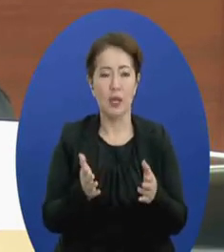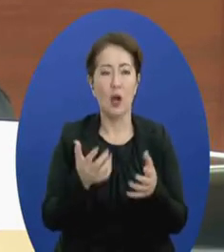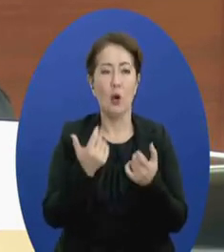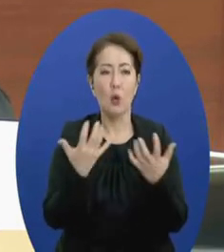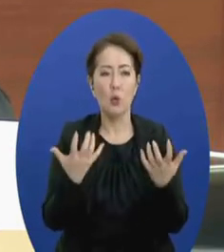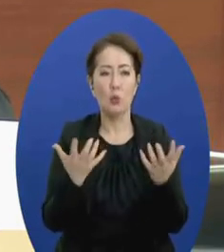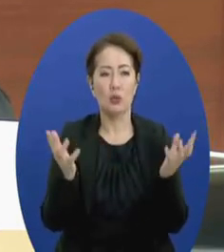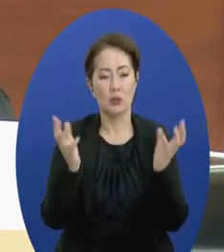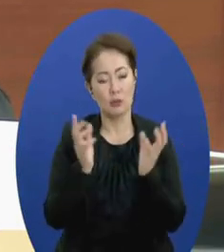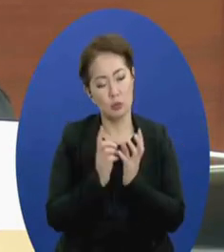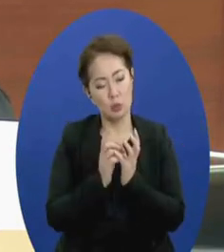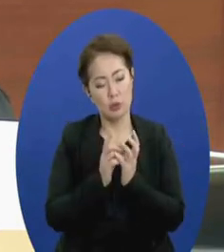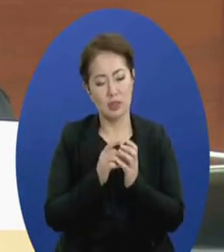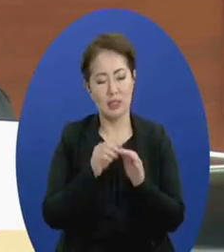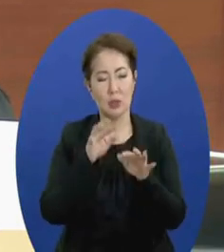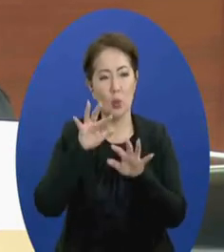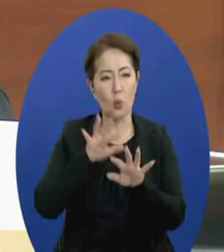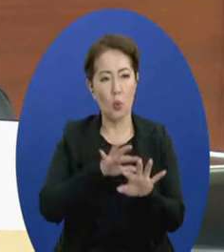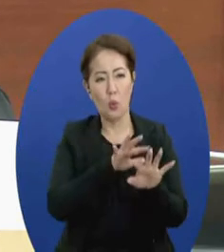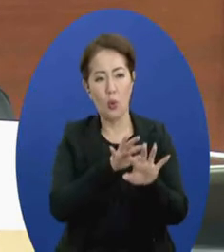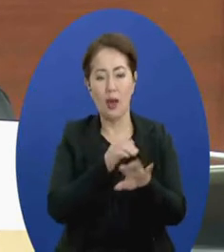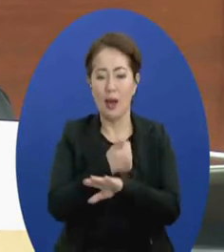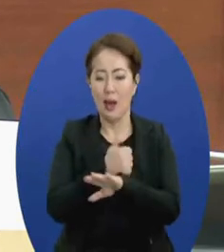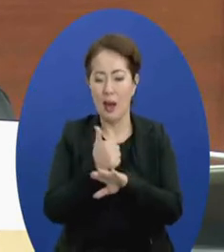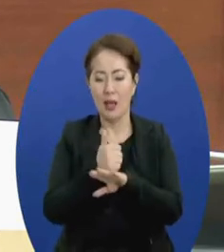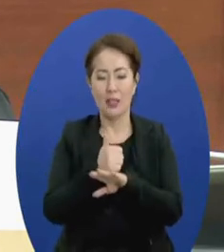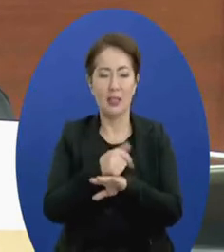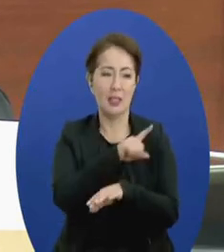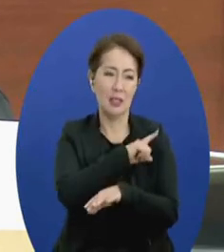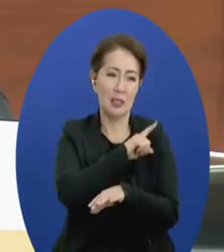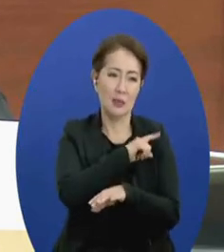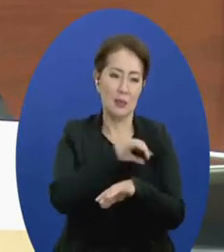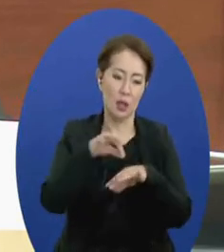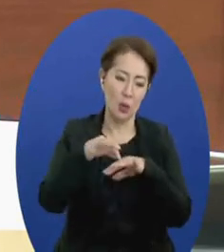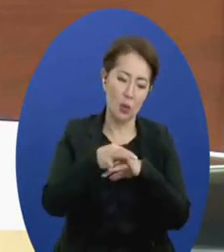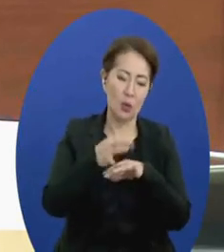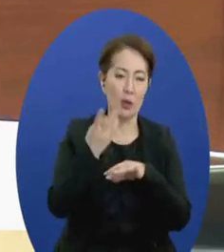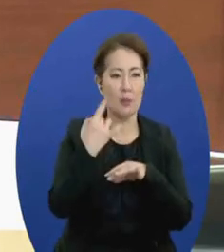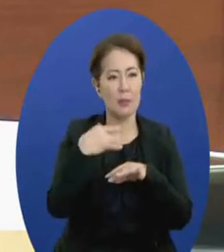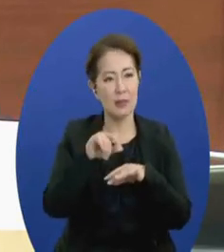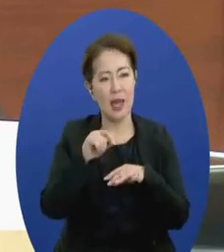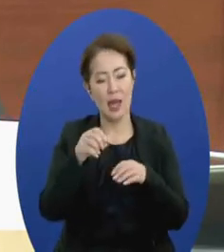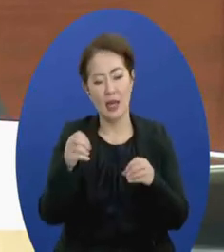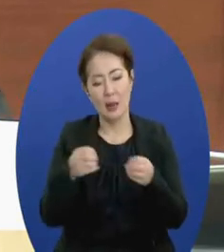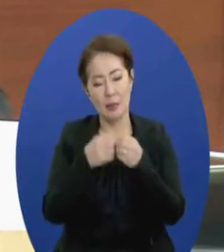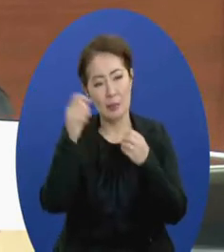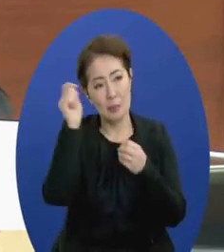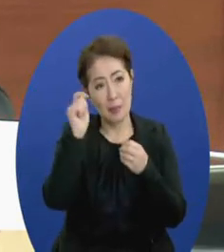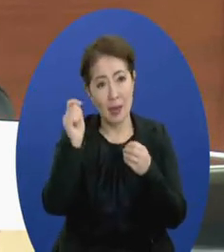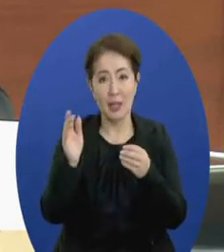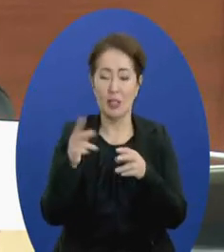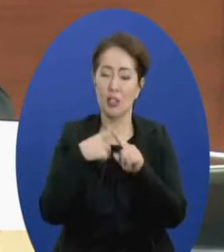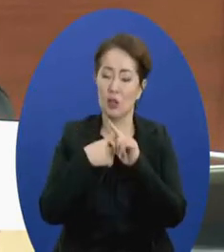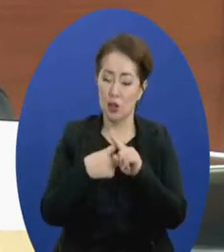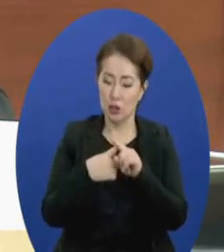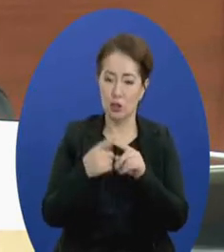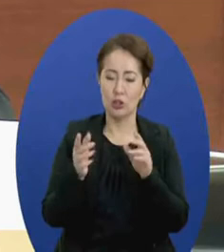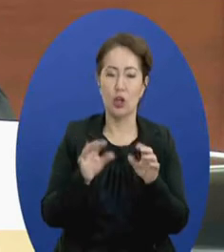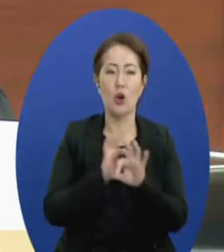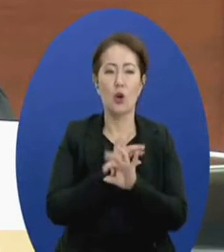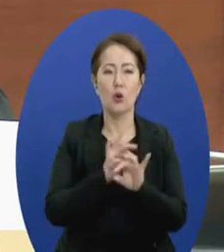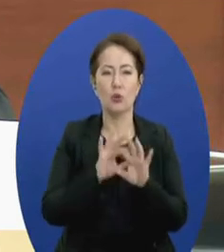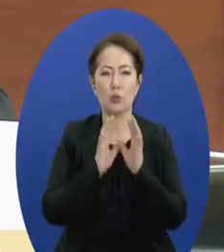хурал, жагсаалт цуглаан, аялал цугаалах, тэмцээн уралдаан, хурим найз, цайлах, хөлөө авалт гэх мэт үйл ажиллагаануудыг хоригдж байгаа. За бүх